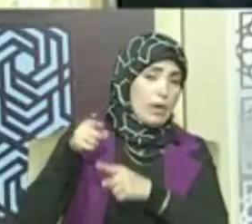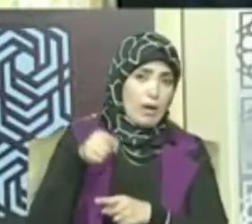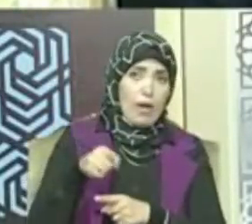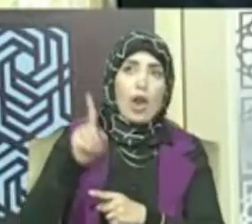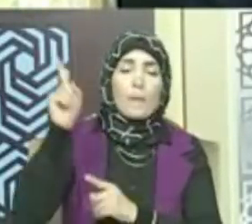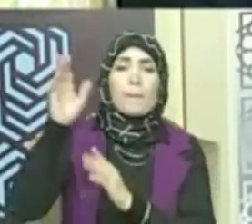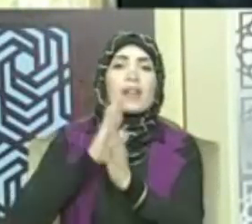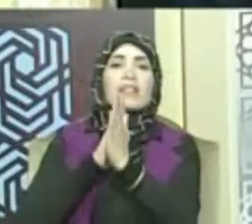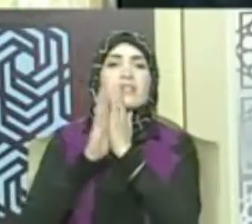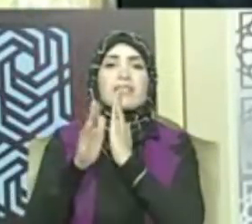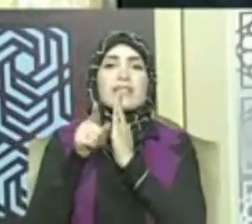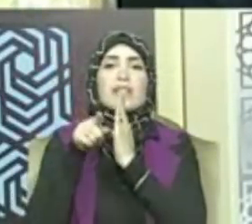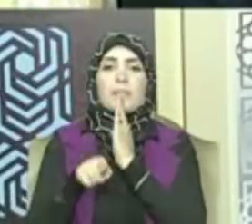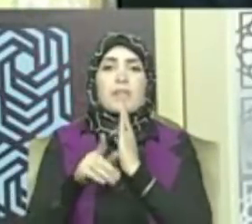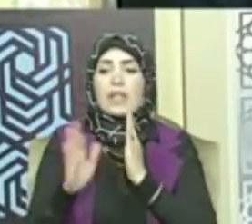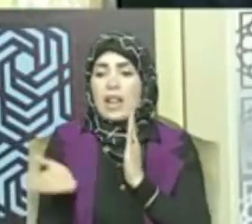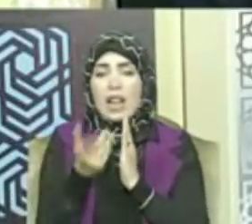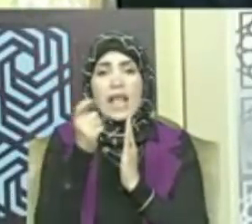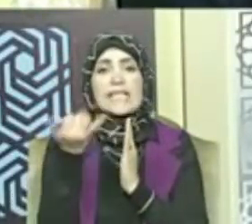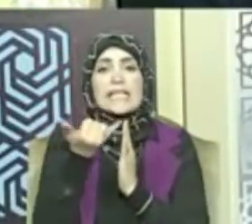يستبدل قوما غيركم